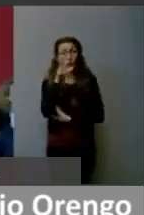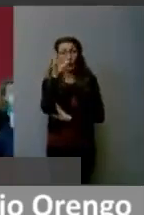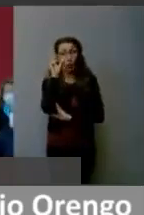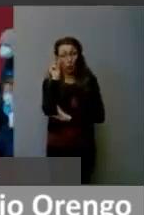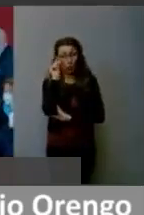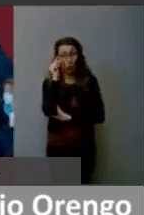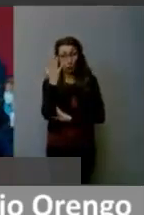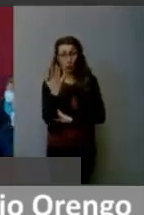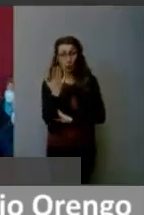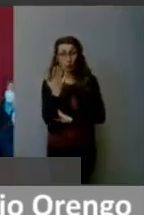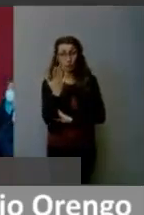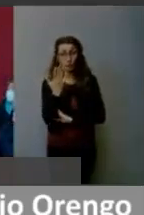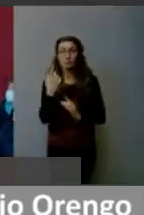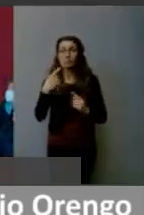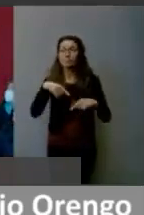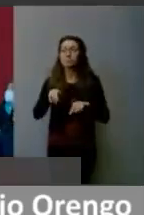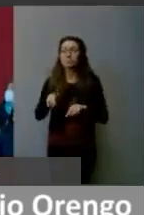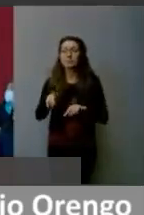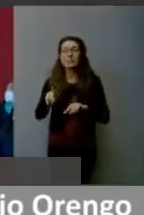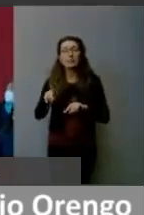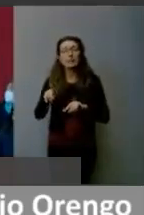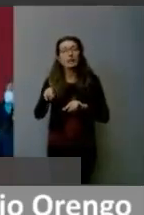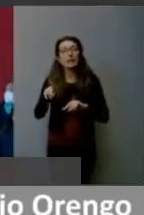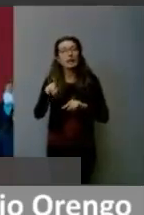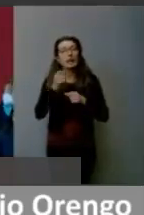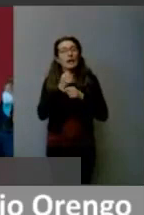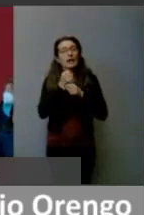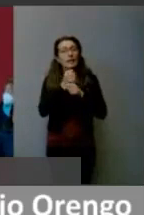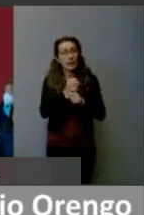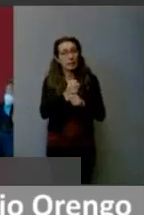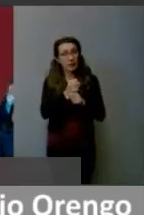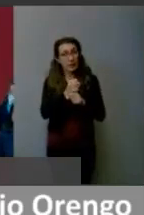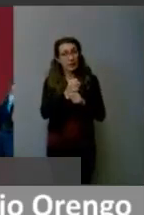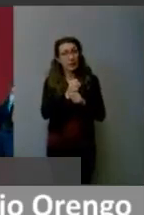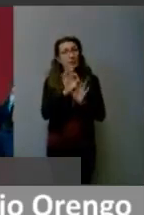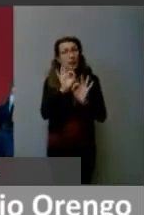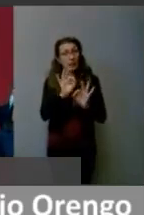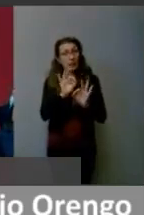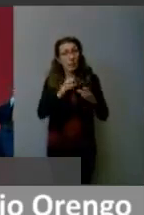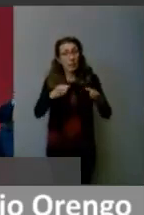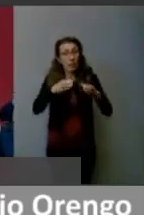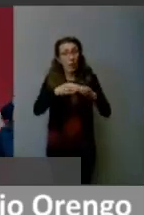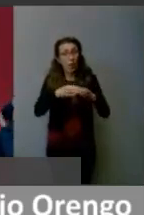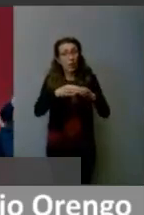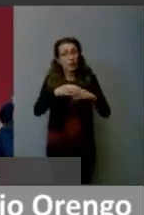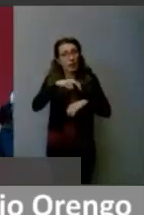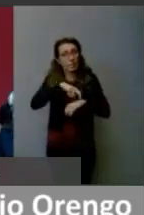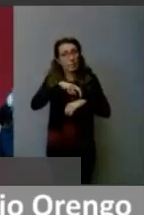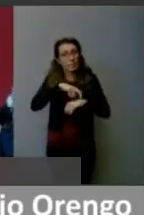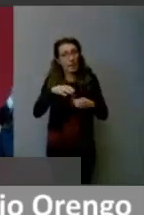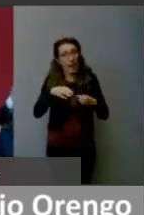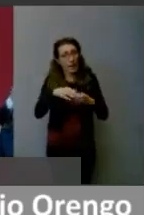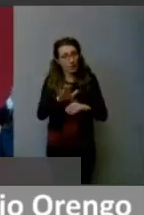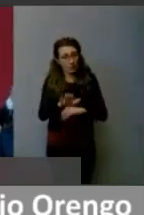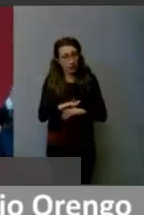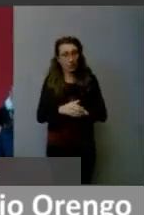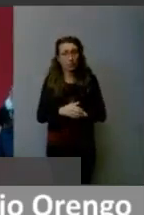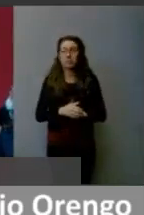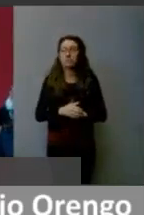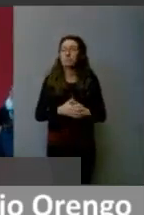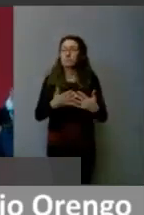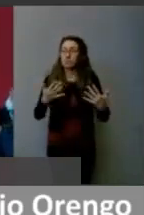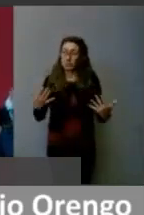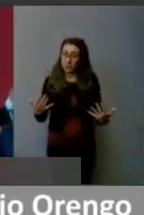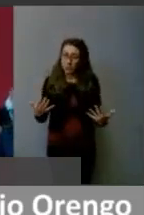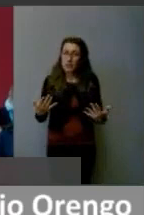molto noto, rappresentante anche nell'ordine dei medici. Per cui certamente l'impegno di